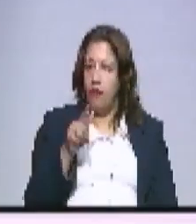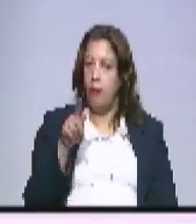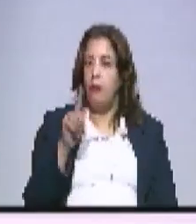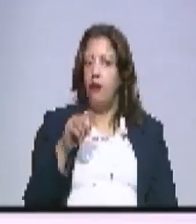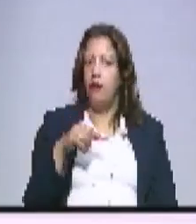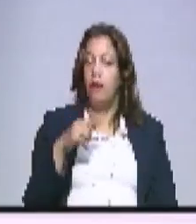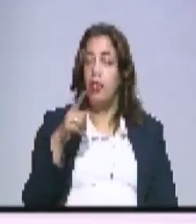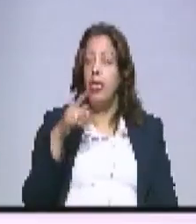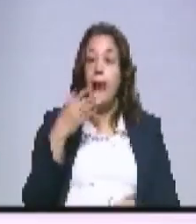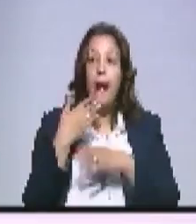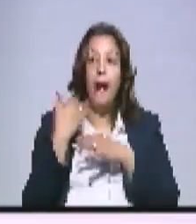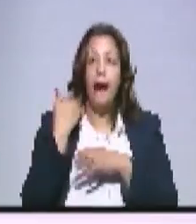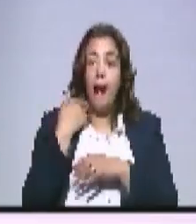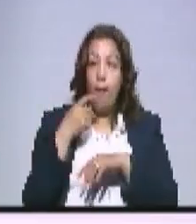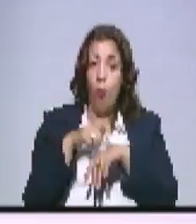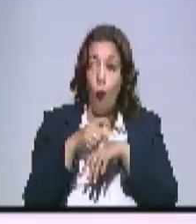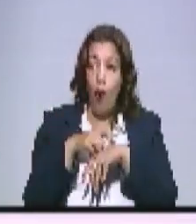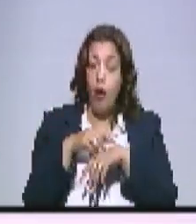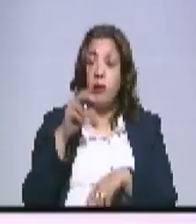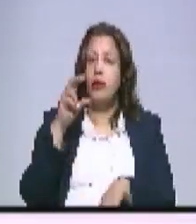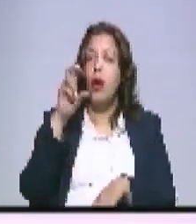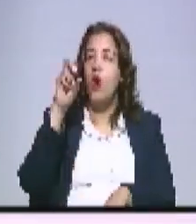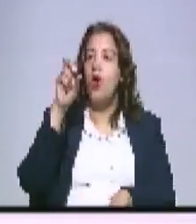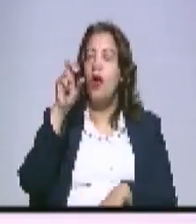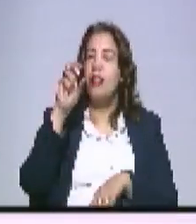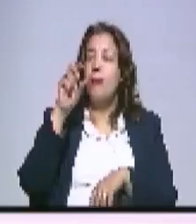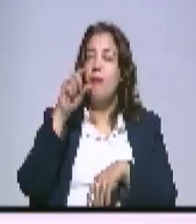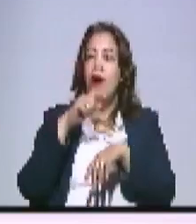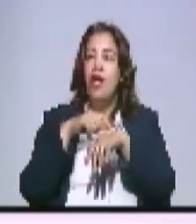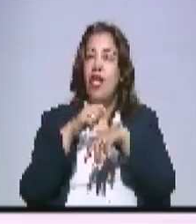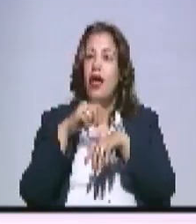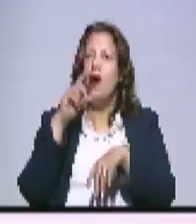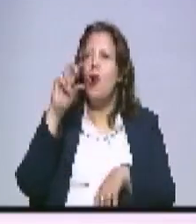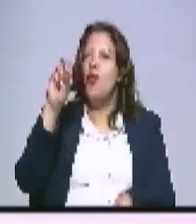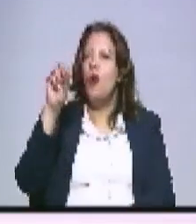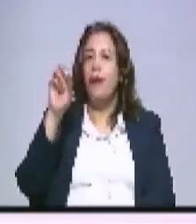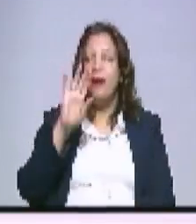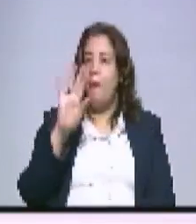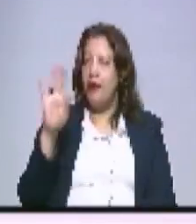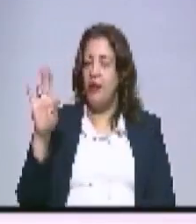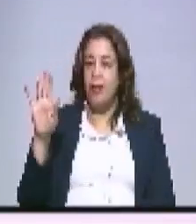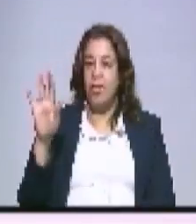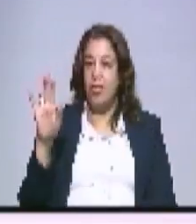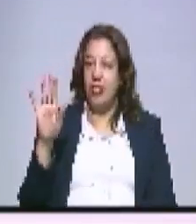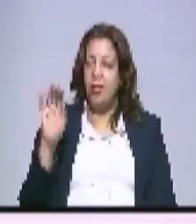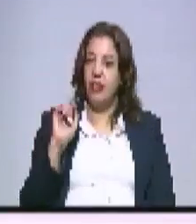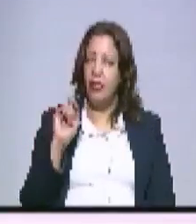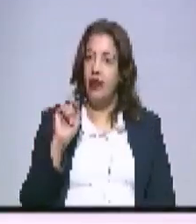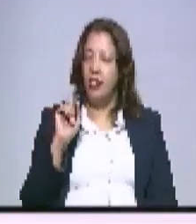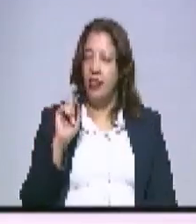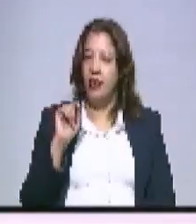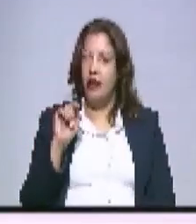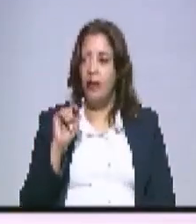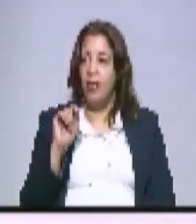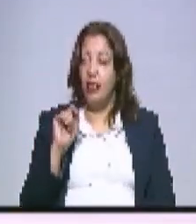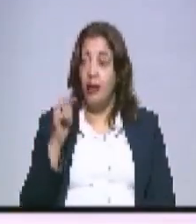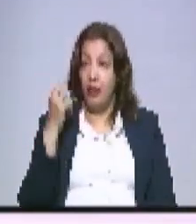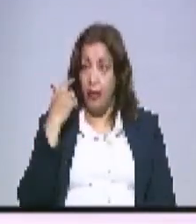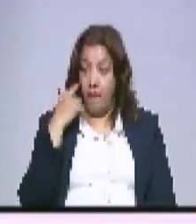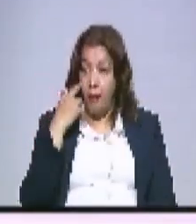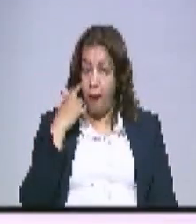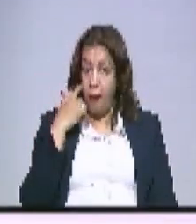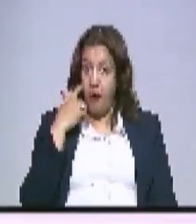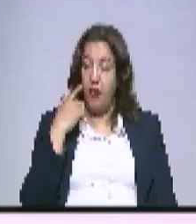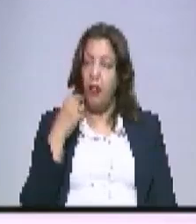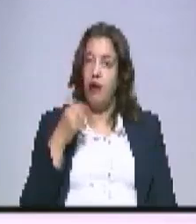تغلي معانا بالظبط ربع ساعة ويبقى كده خلصت معانا الشوربة بتاعتنا. تمام، حلوة قوي. حلو كده، خلي بالك